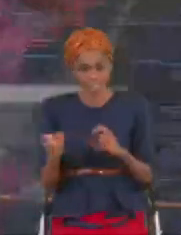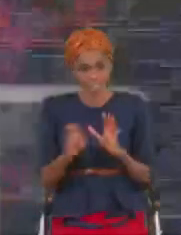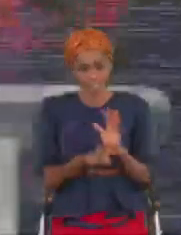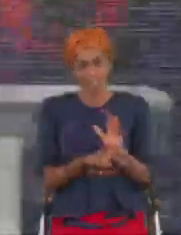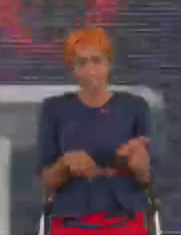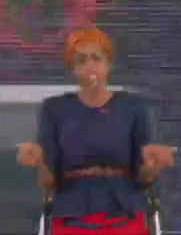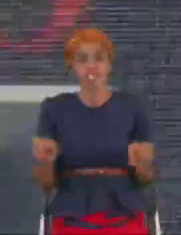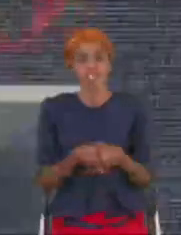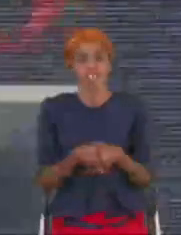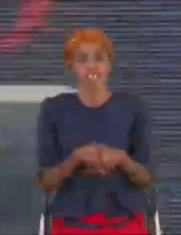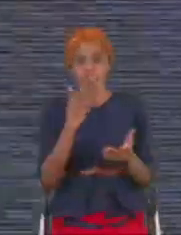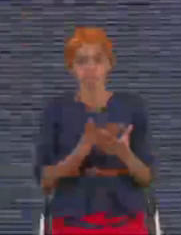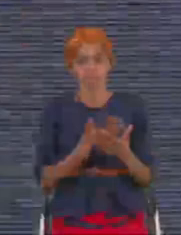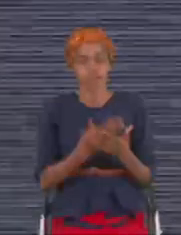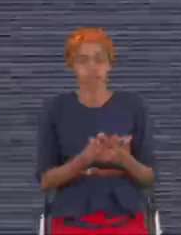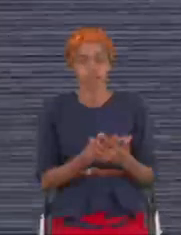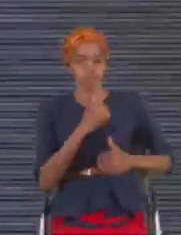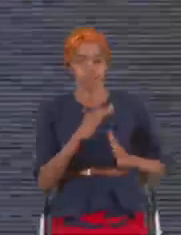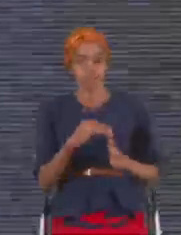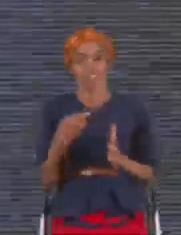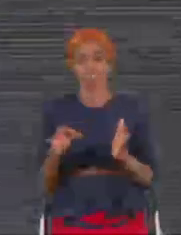jésus christ